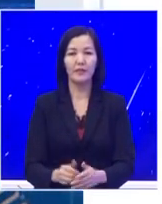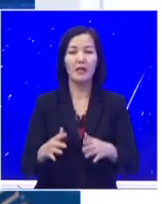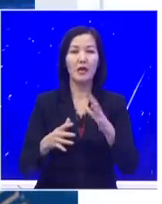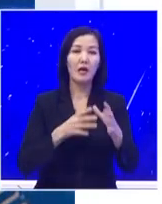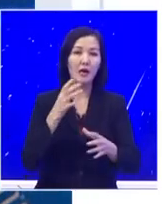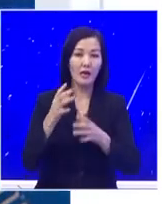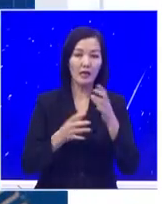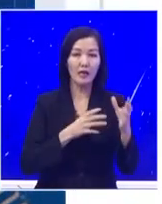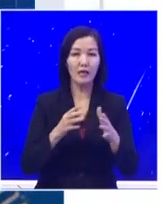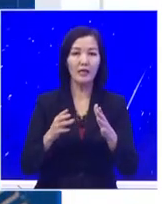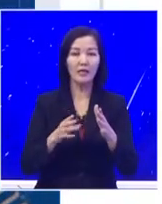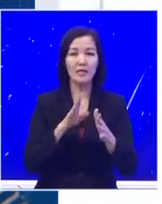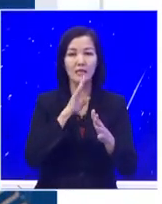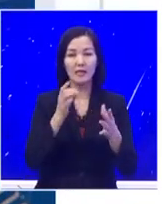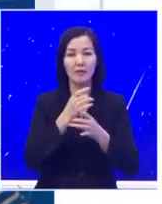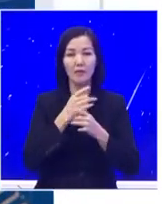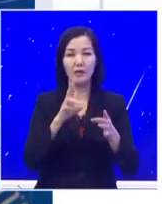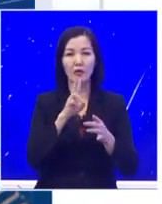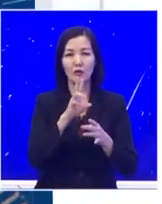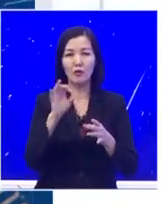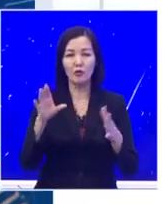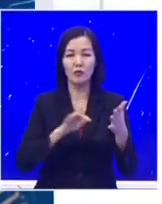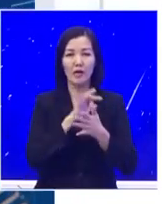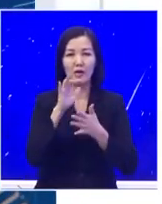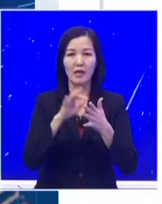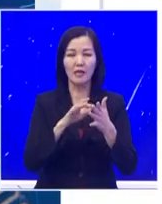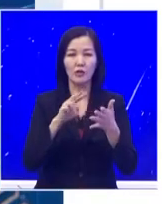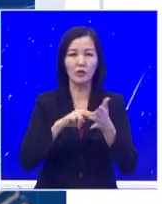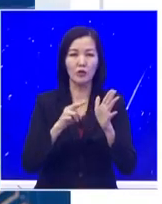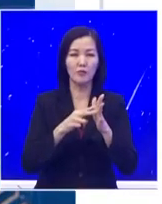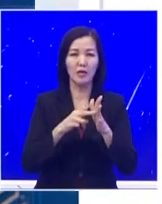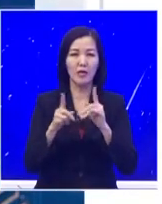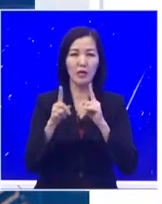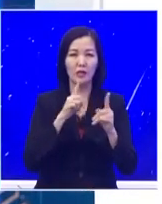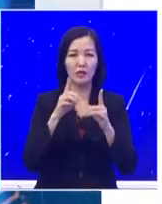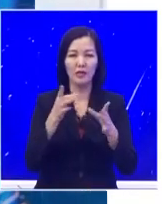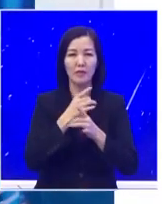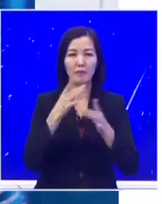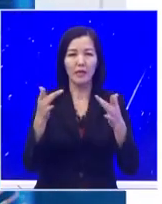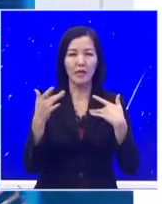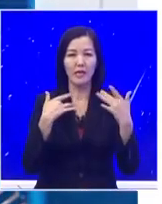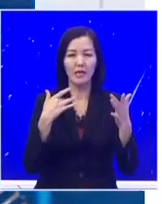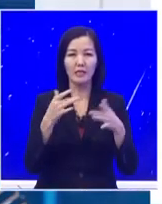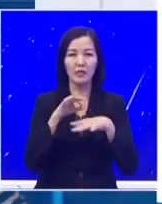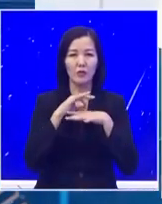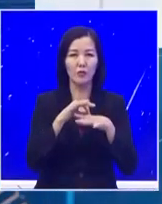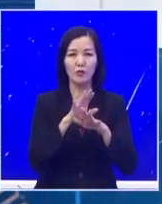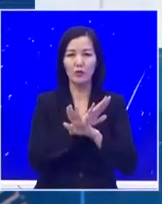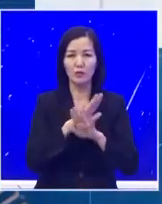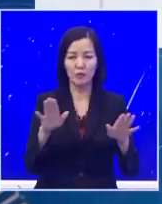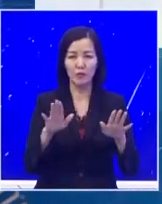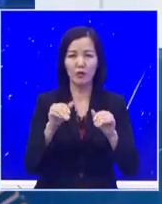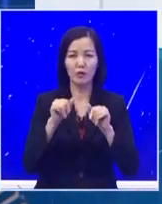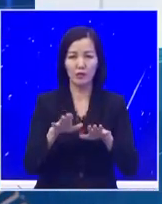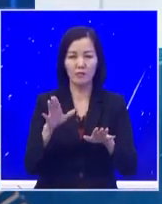Халықаралық әйелдер күніне орай Нұр-Сұлтан қаласында жоспарланған салтанатты жиынмен мерекелік концертті өткізбеу жөнінде шешім